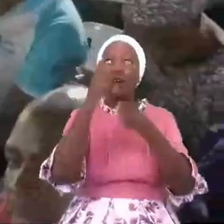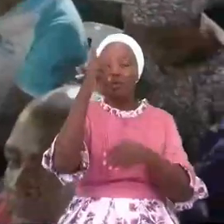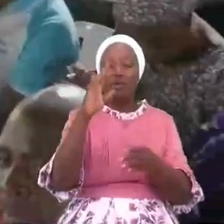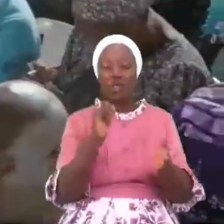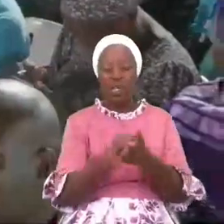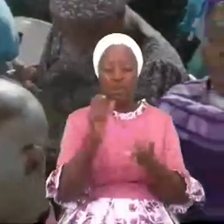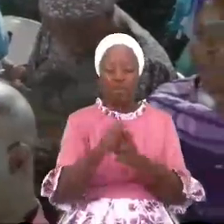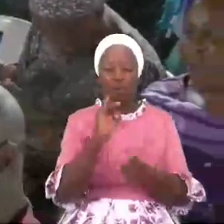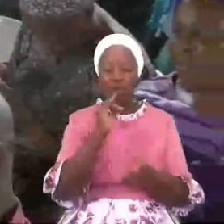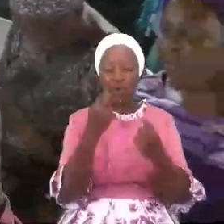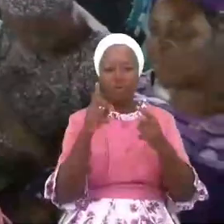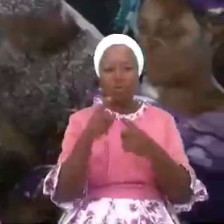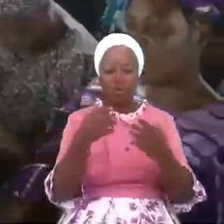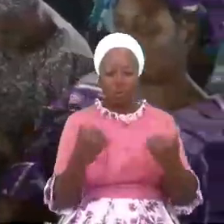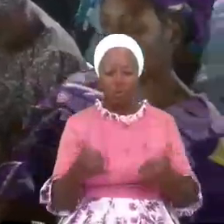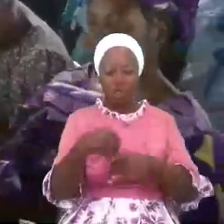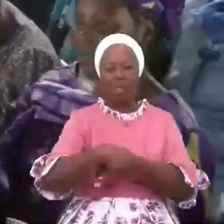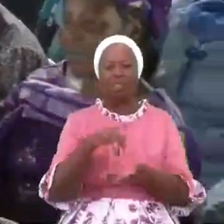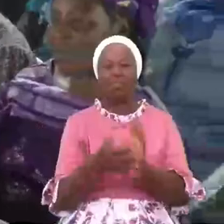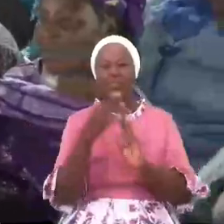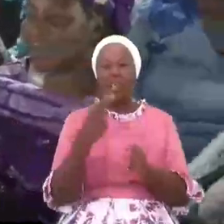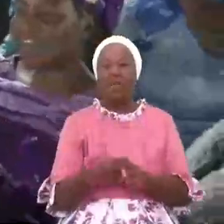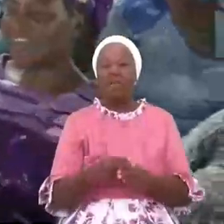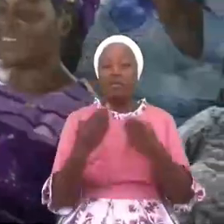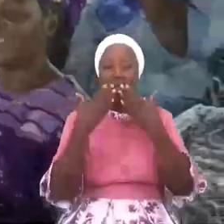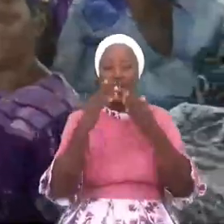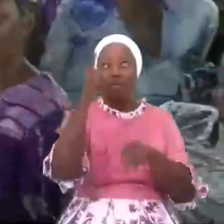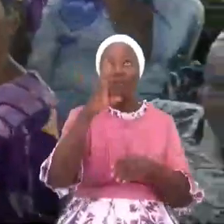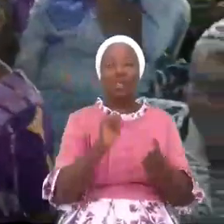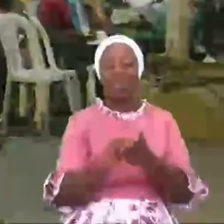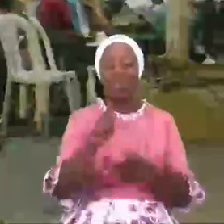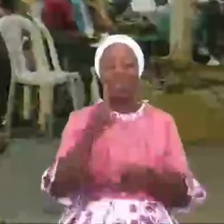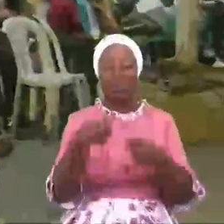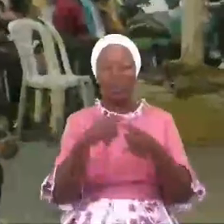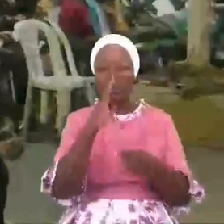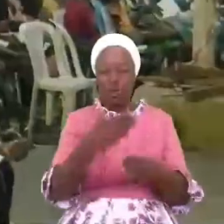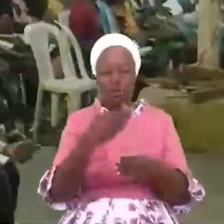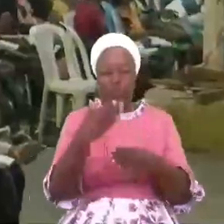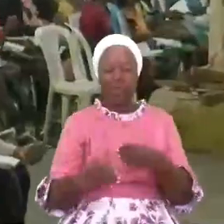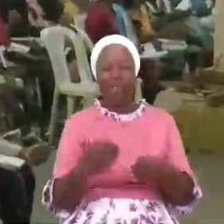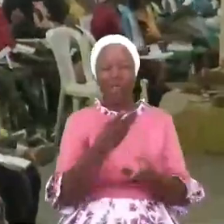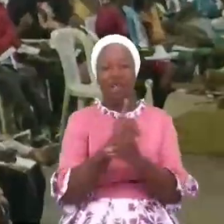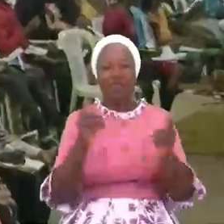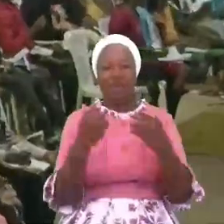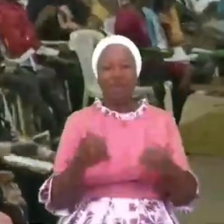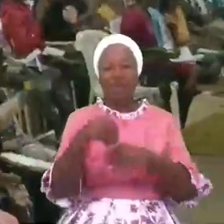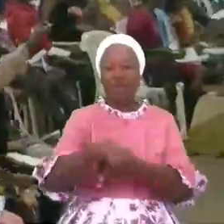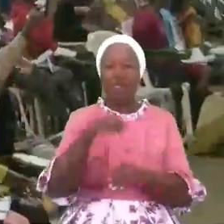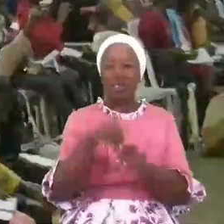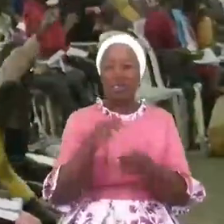cette parole te parvient ce soir. Et Dieu merci, tu seras totalement délivré ce soir au nom